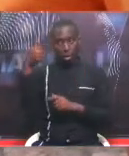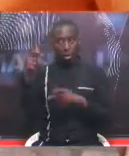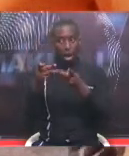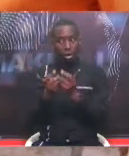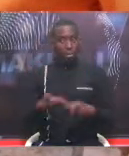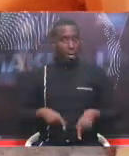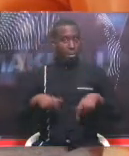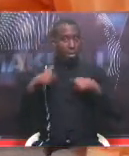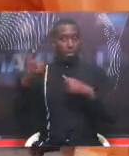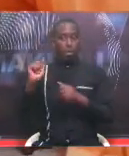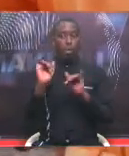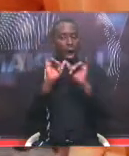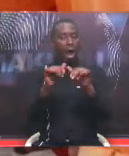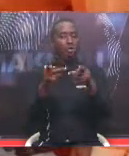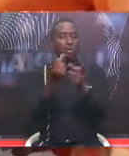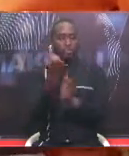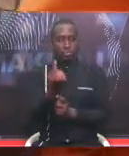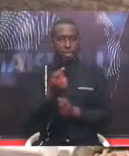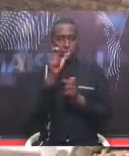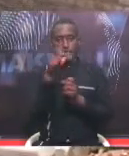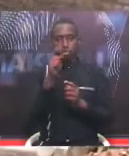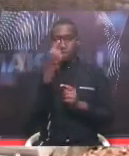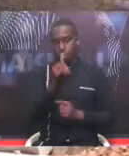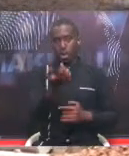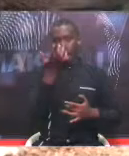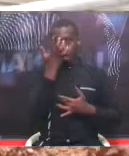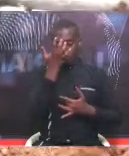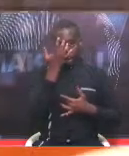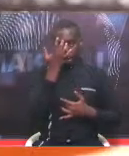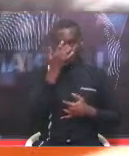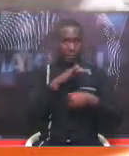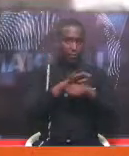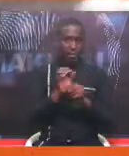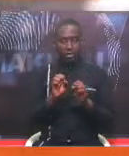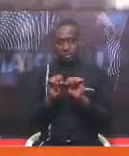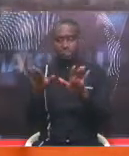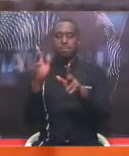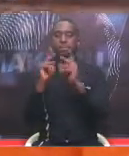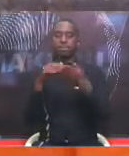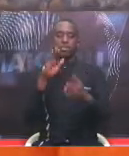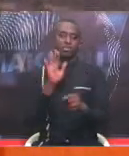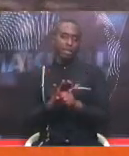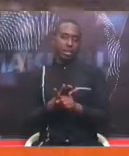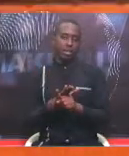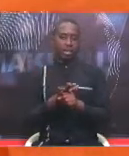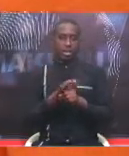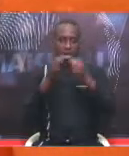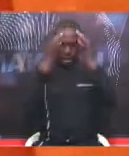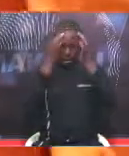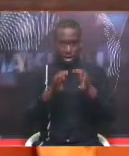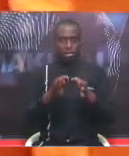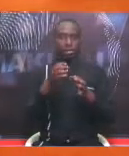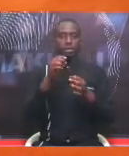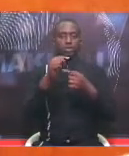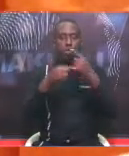babana ahantu bari hamwe urumva umwe agize ingorane akaba yakwanduza benshi rero n'ubundi ingamba zo ni za zindi